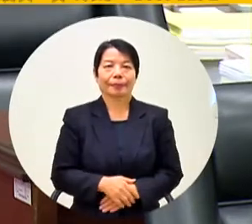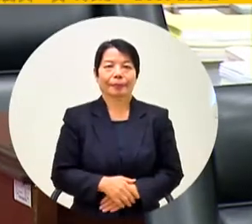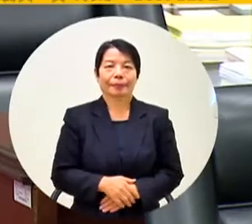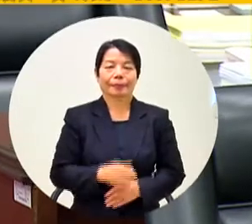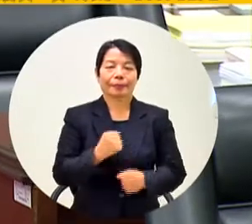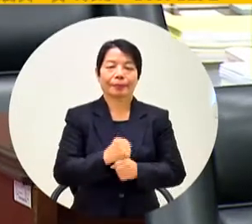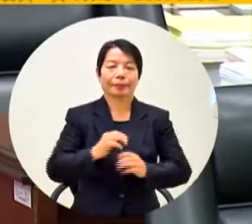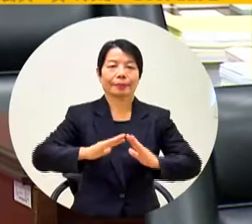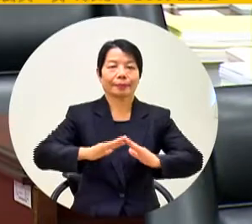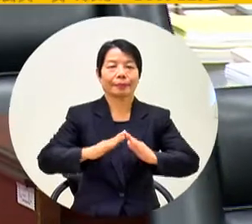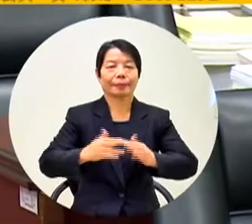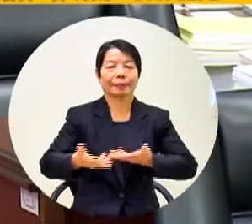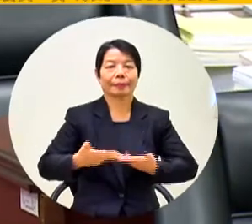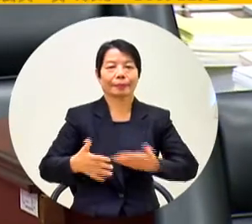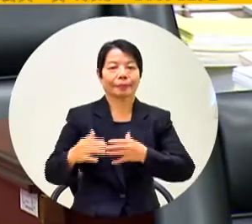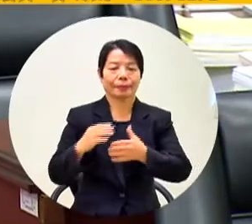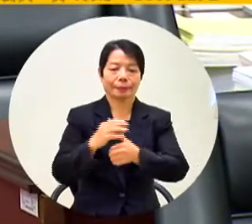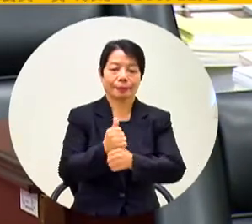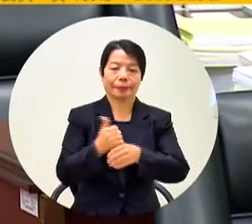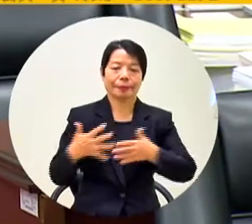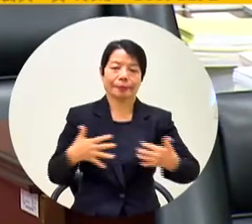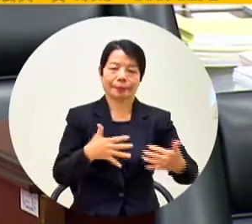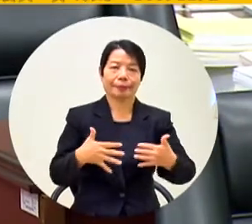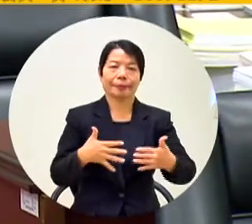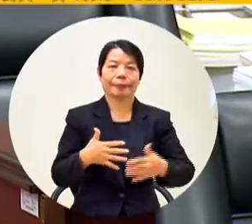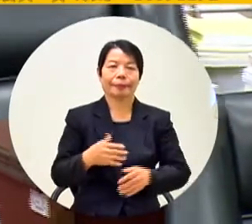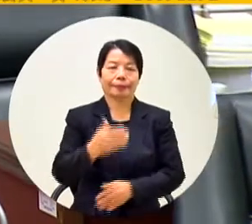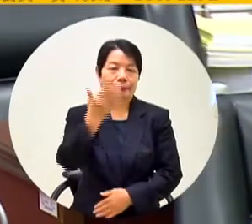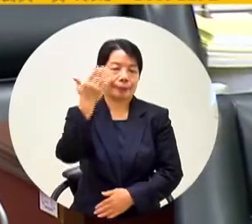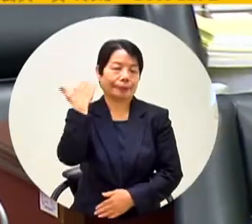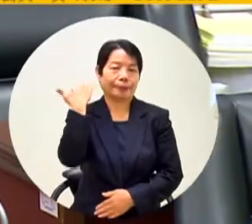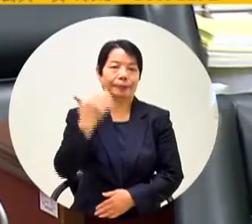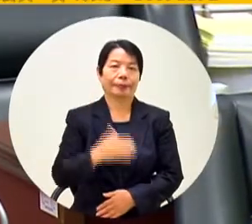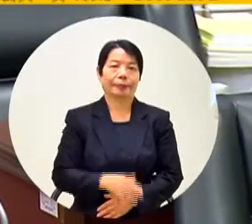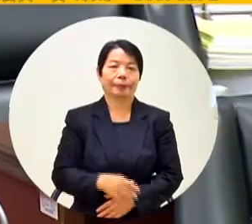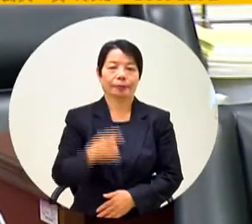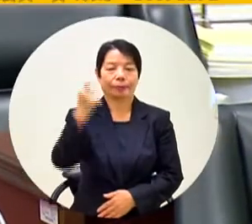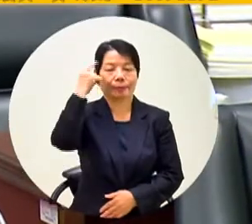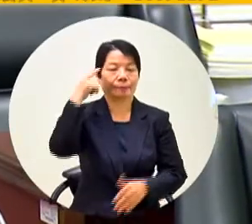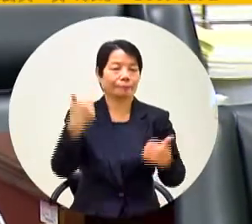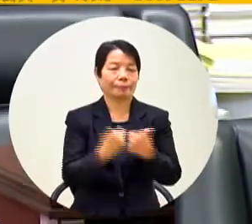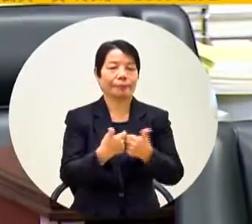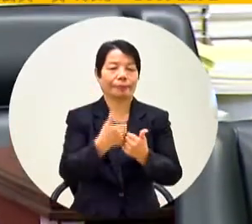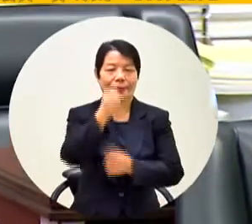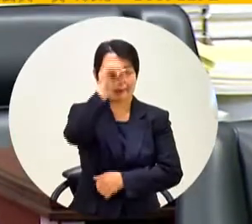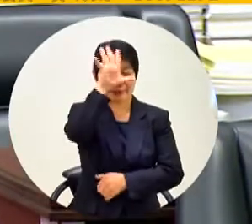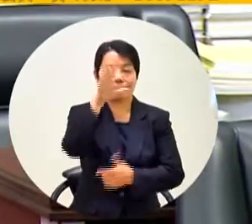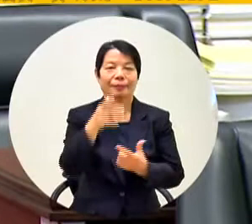政总质询我想过去阮是反对党，